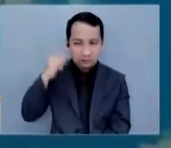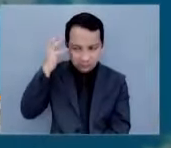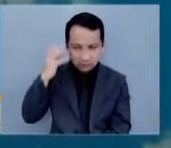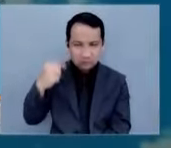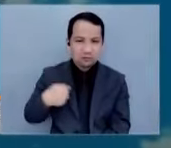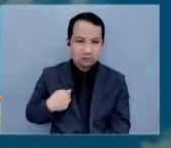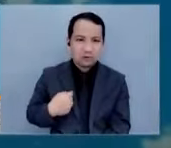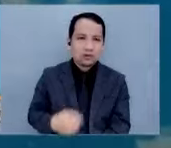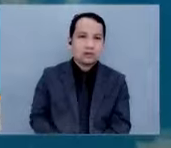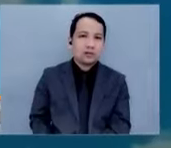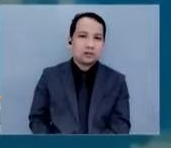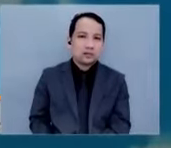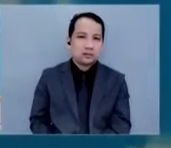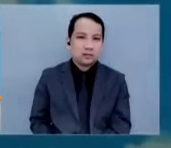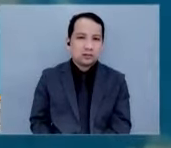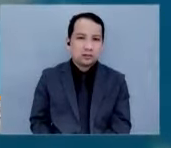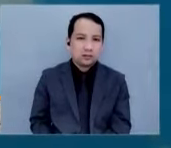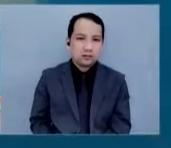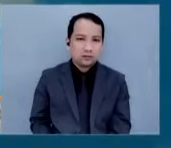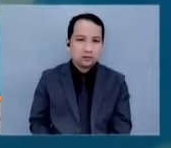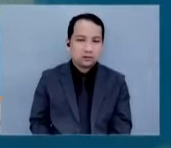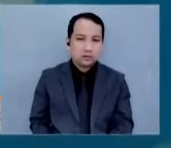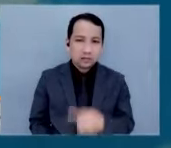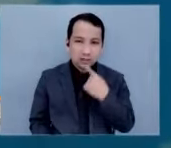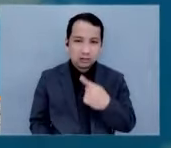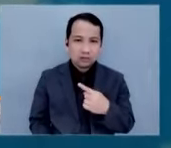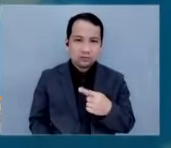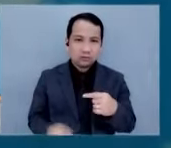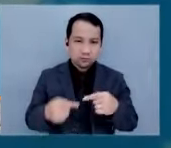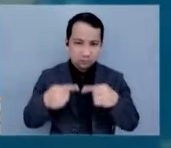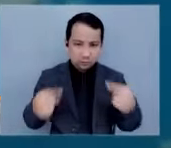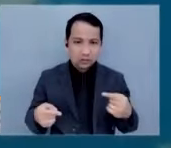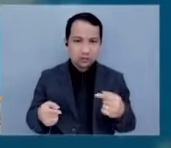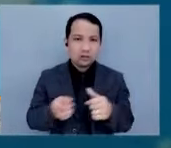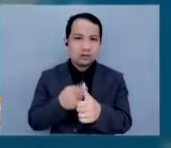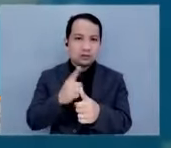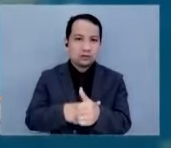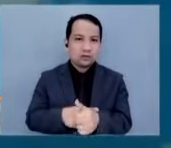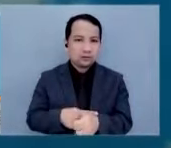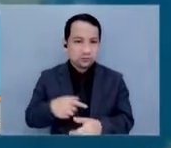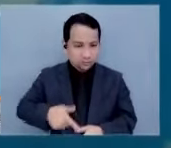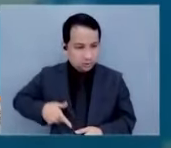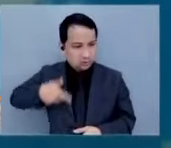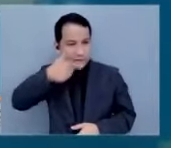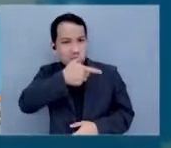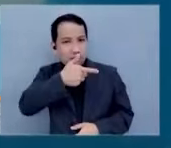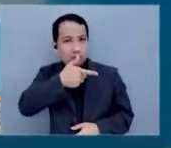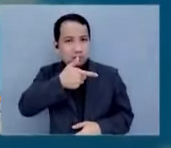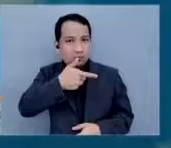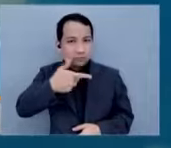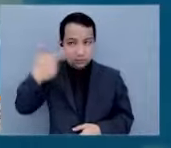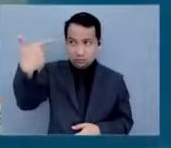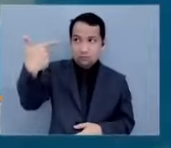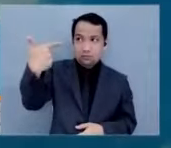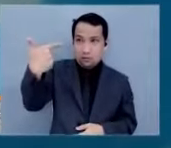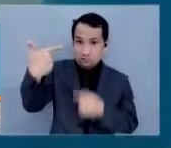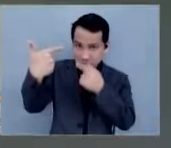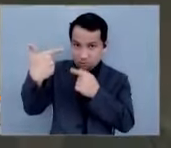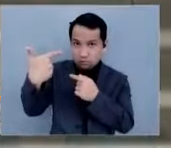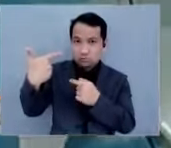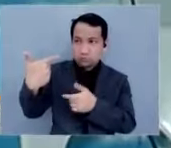Ito, unang ano namin, o talo, yan pa ako ng baril niya, tinutukan ako. Pero babarilin kita, pag barilin